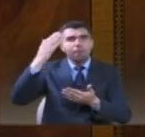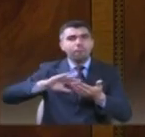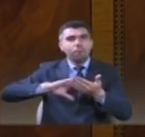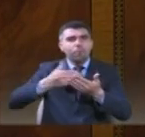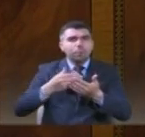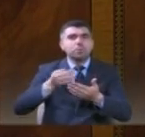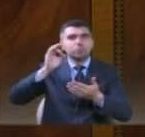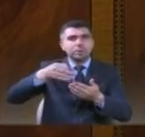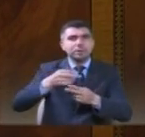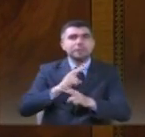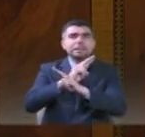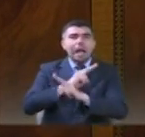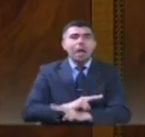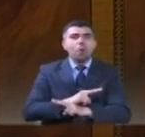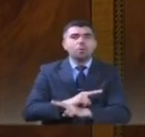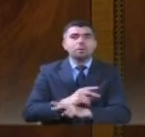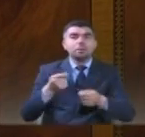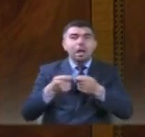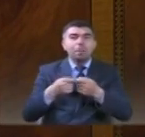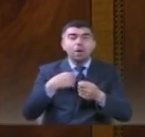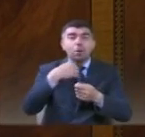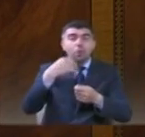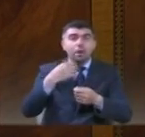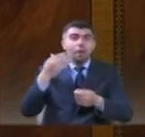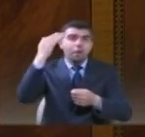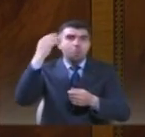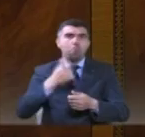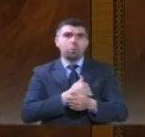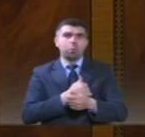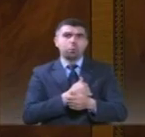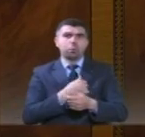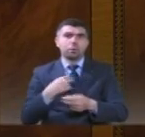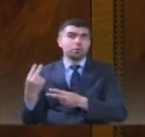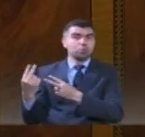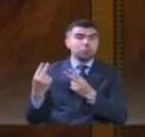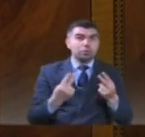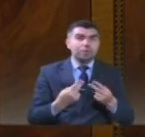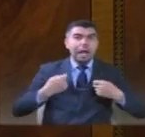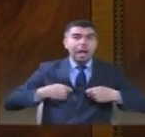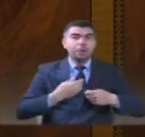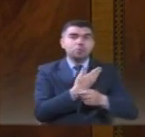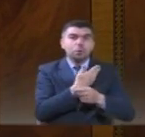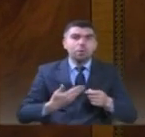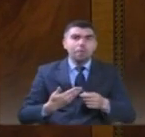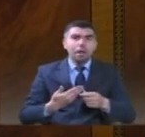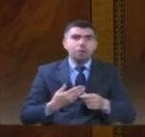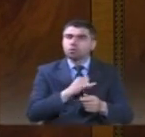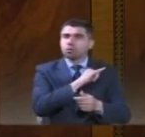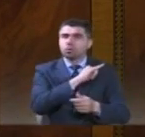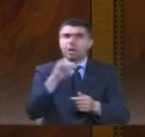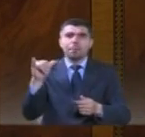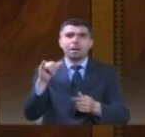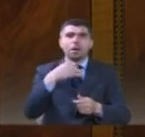إصلاح إلا الإصلاح اللي قلت أنا، وهذاك الإصلاح اللي قلت أنا ما جبتوش من رأسي أنا، من اللي كنت جاي من اللي جيت كرئيس ديال الحكومة ما كانش عندي تصور